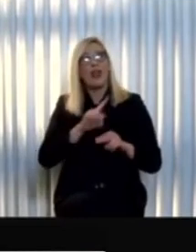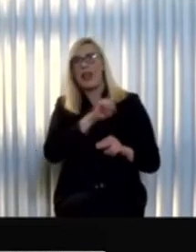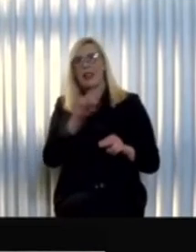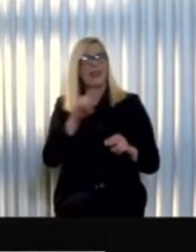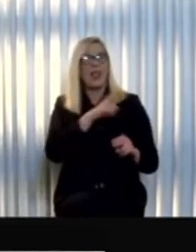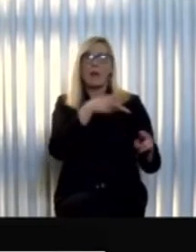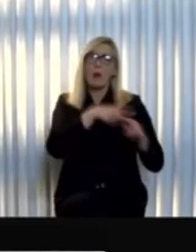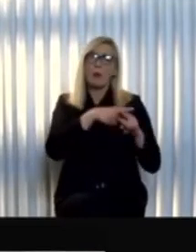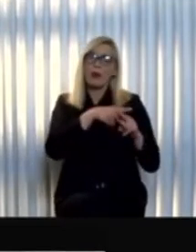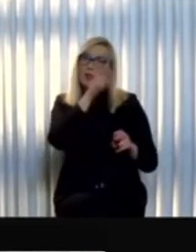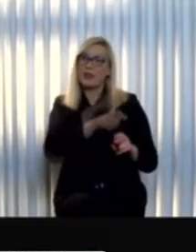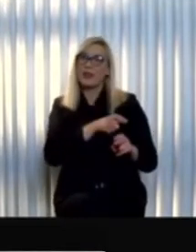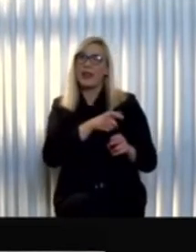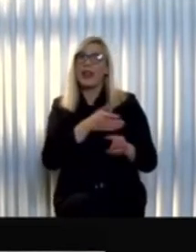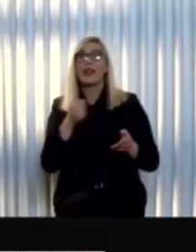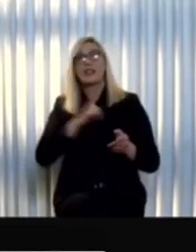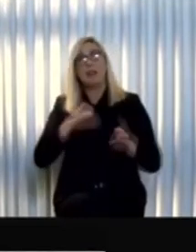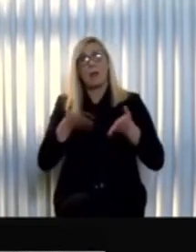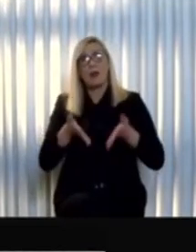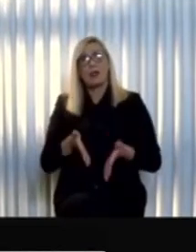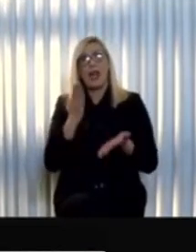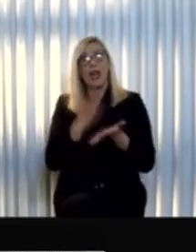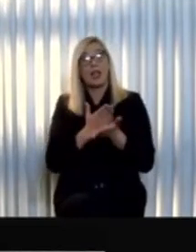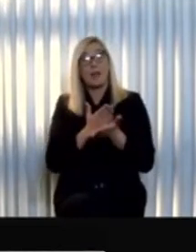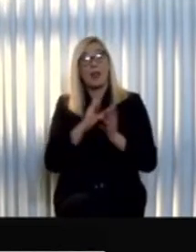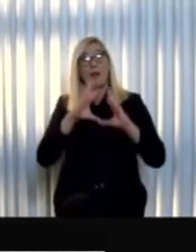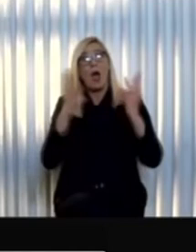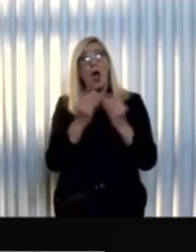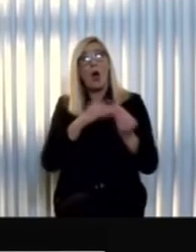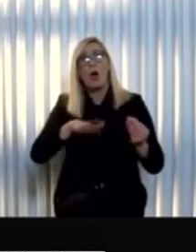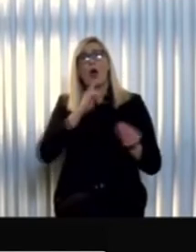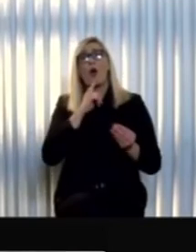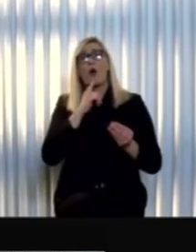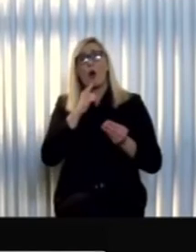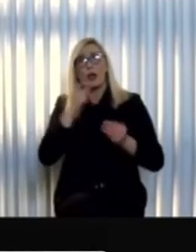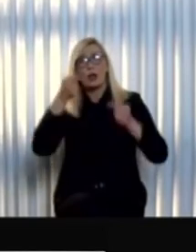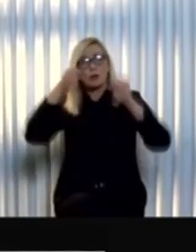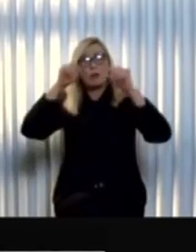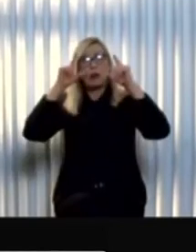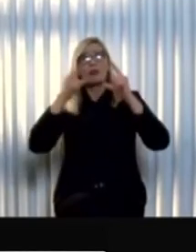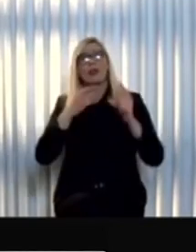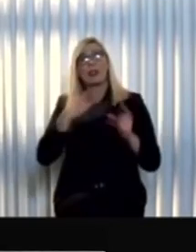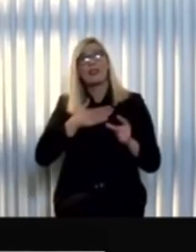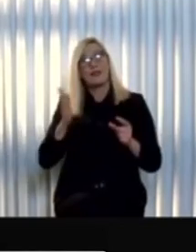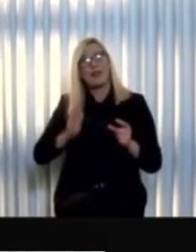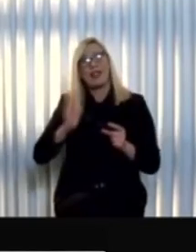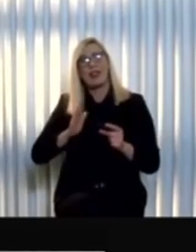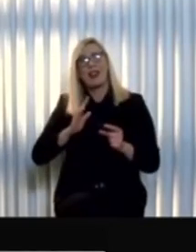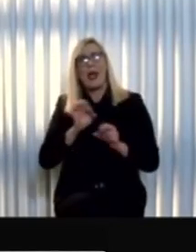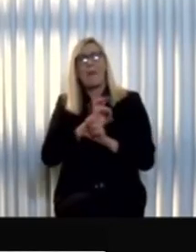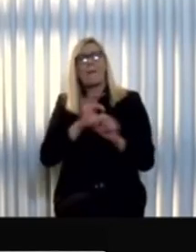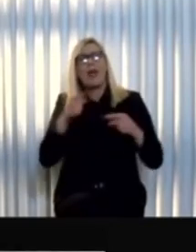попреченост. Само така ќе видиме општество кое ги отворило очите за сите свои сограѓани без